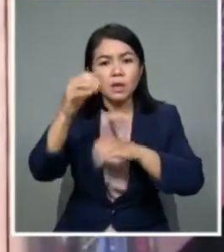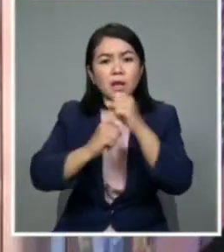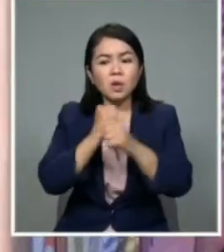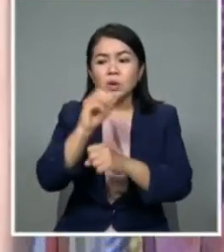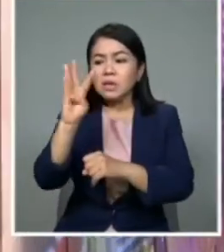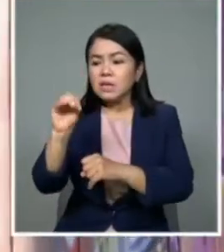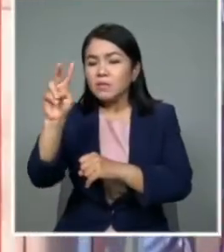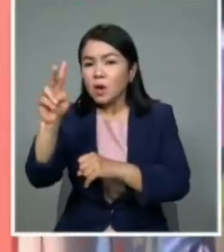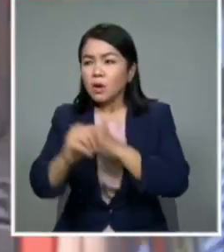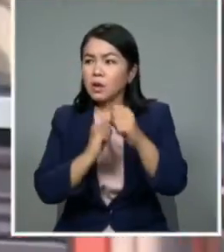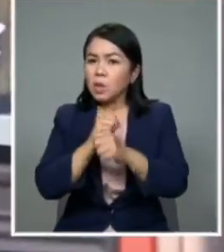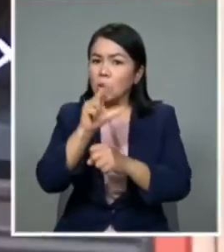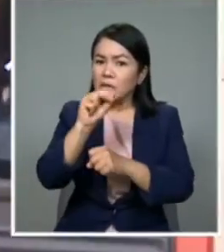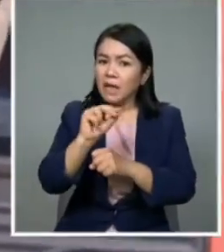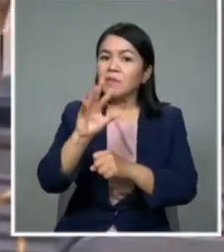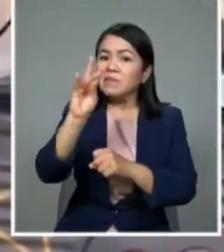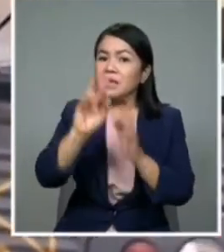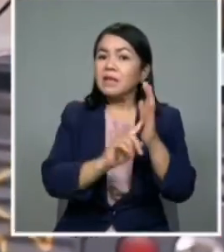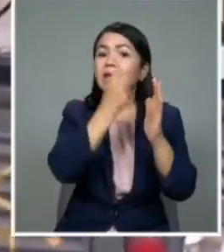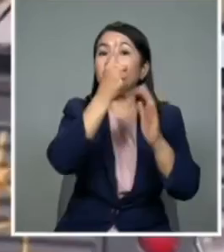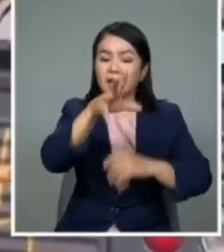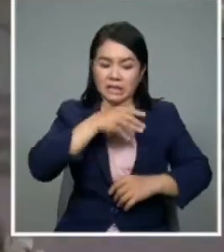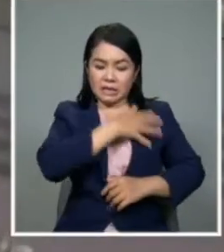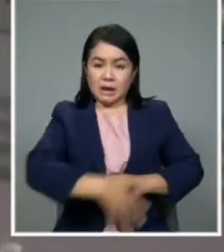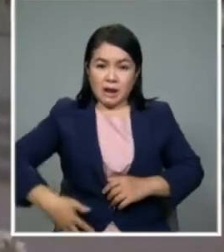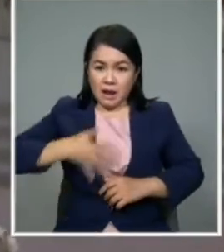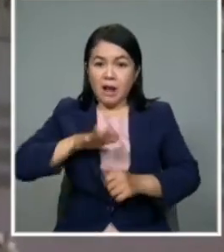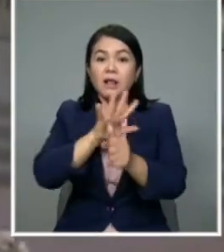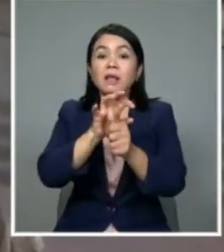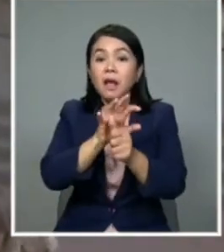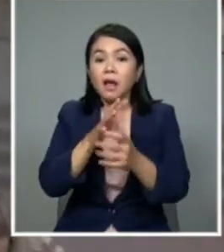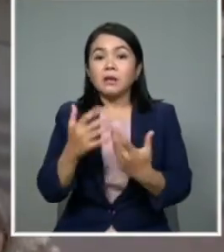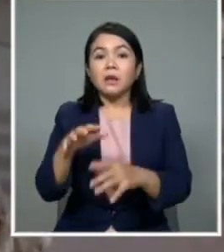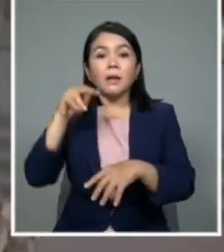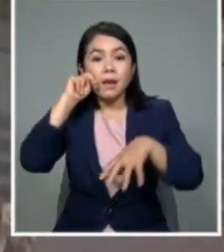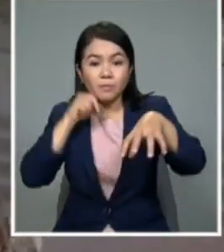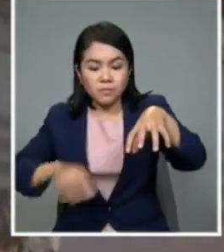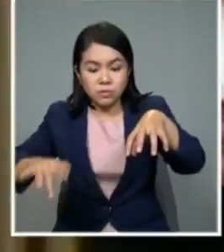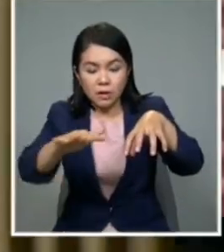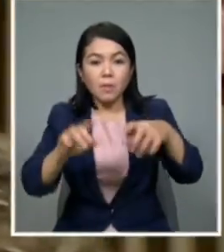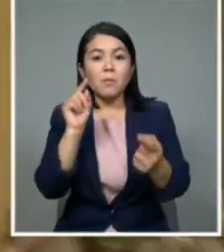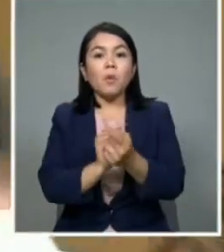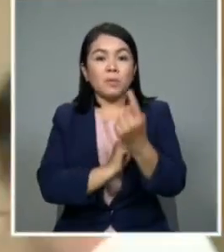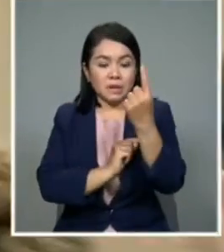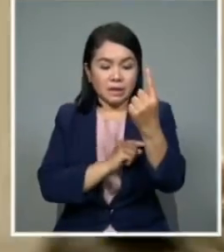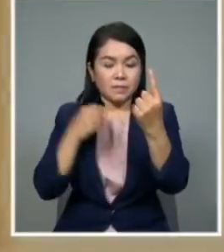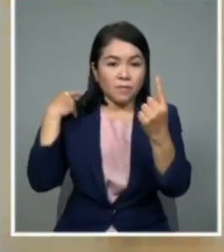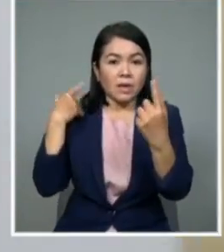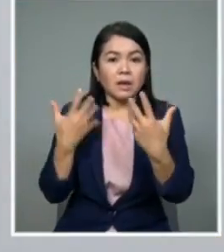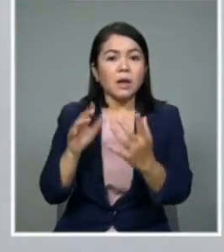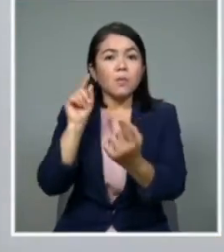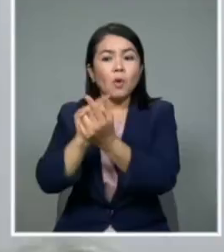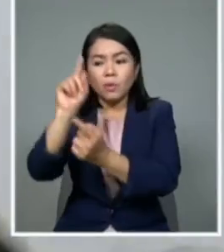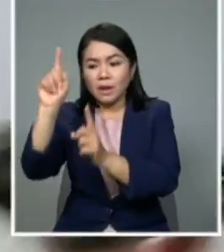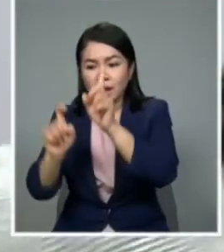42ปีแล้วก็37ปีนะคะขณะที่เกาะลาเรอูนิยงพบ ผู้ติดเชื้อ1คนด้วยกันส่วนประเทศที่